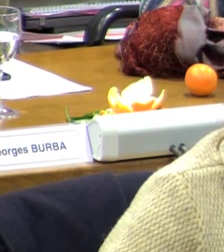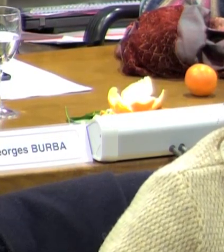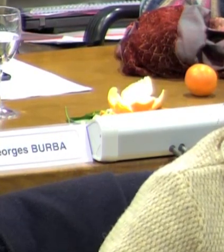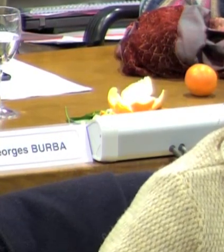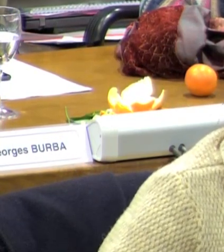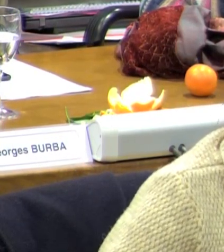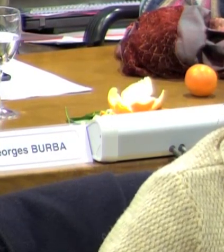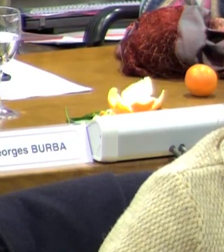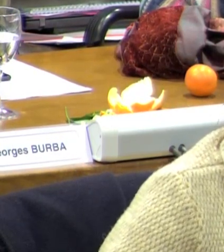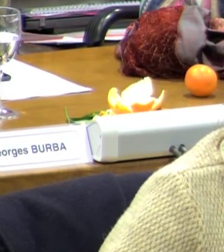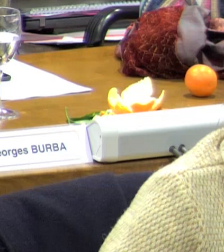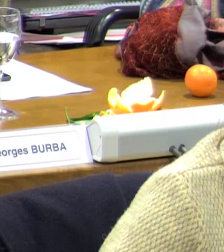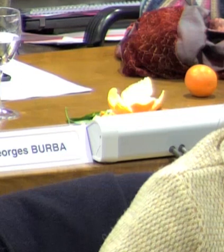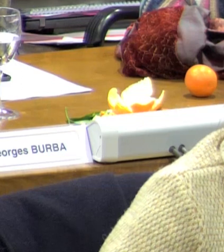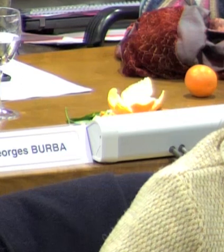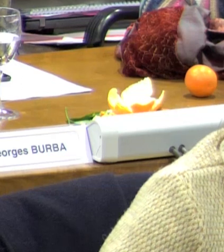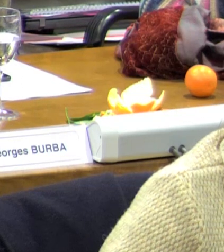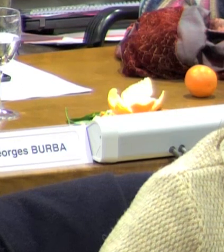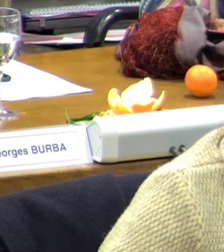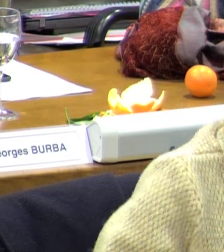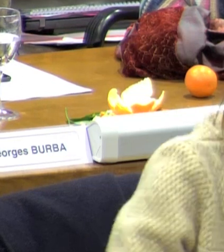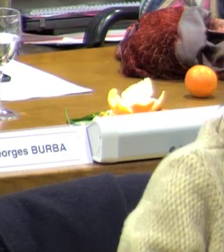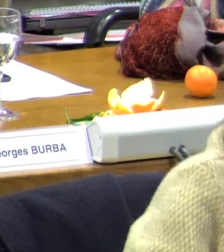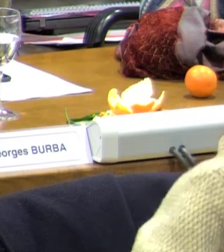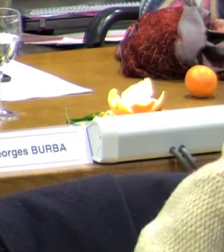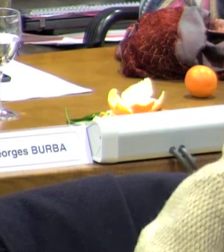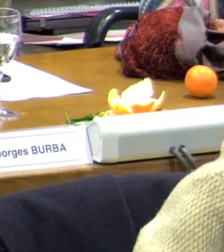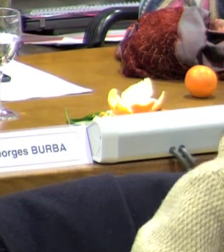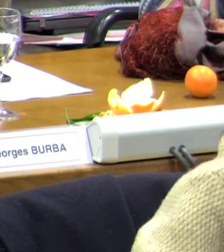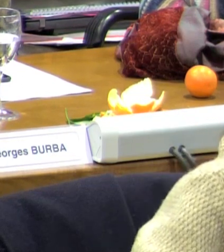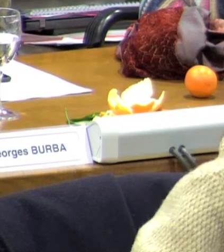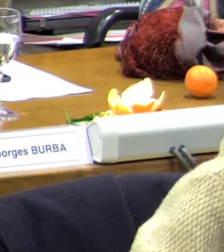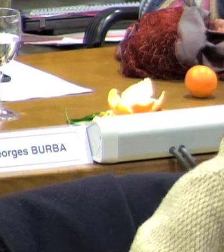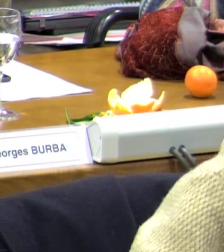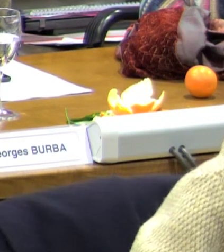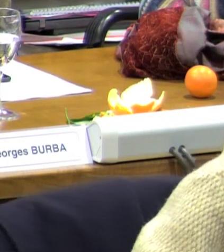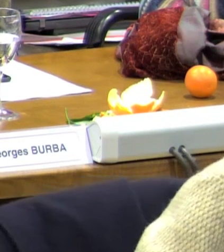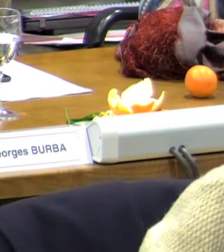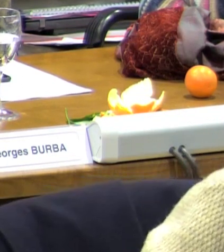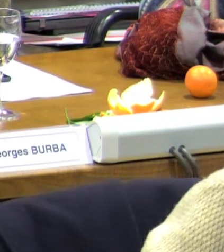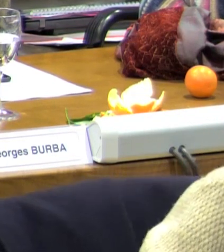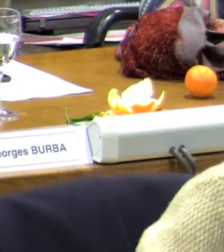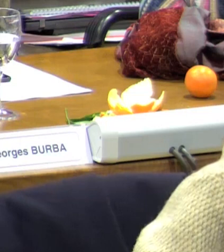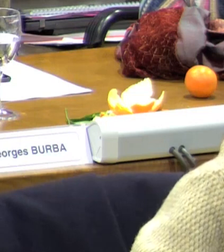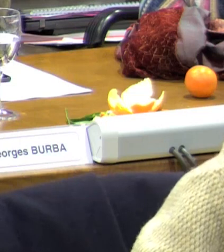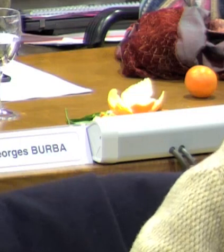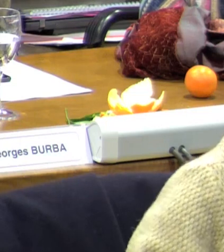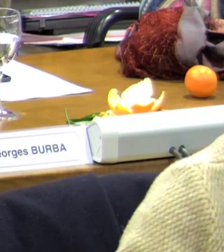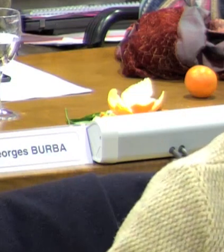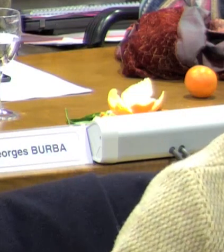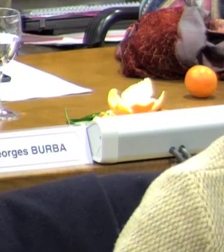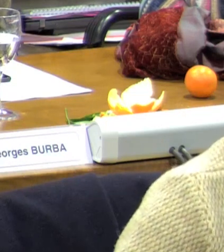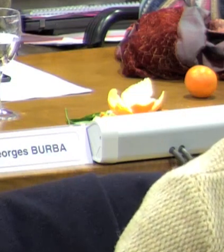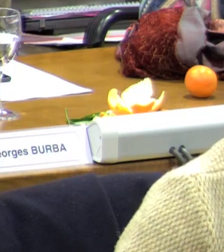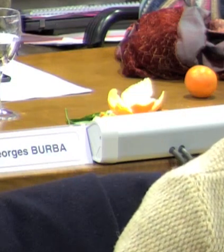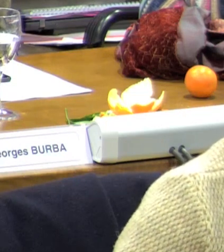l'année le budget alloué à cette réflexion est effectivement en hausse de 8 cents mille euros à 1 millions 4 cette augmentation du coût à